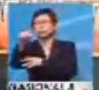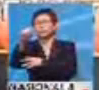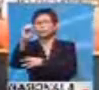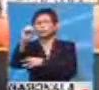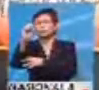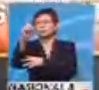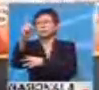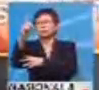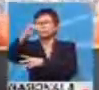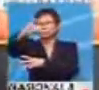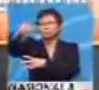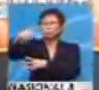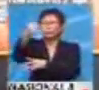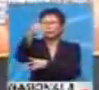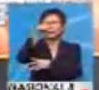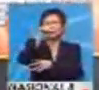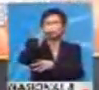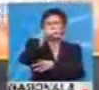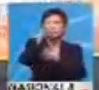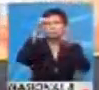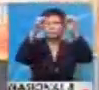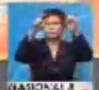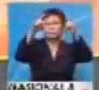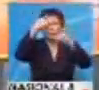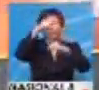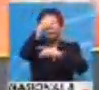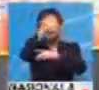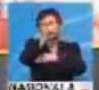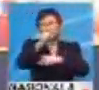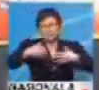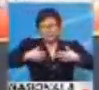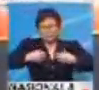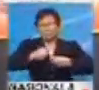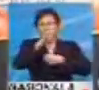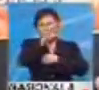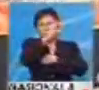kosong satu juta unit ISC prediksi kesehatan